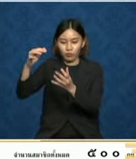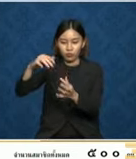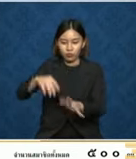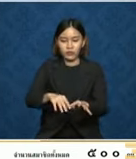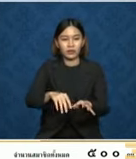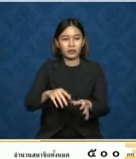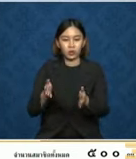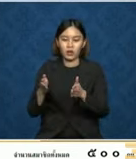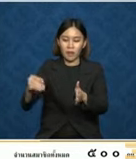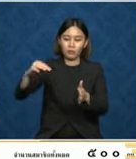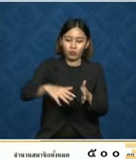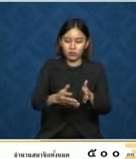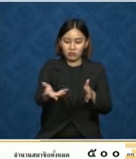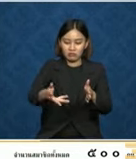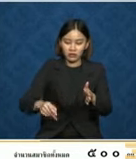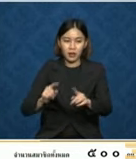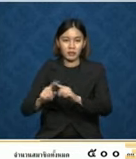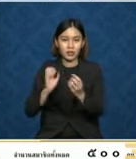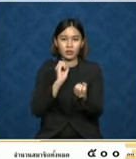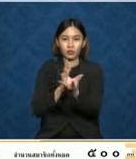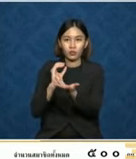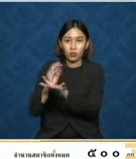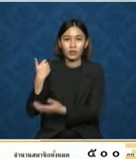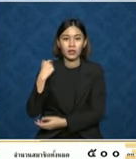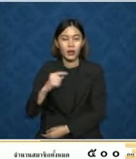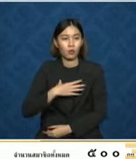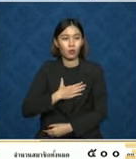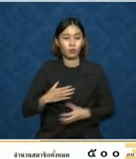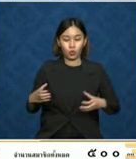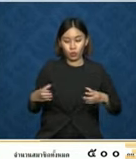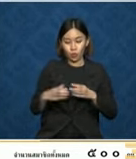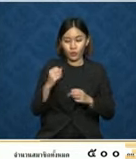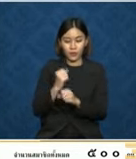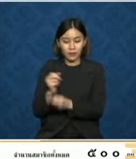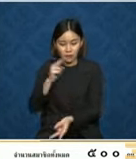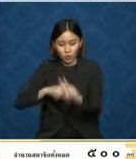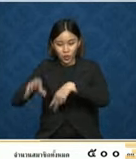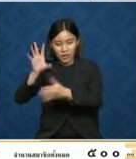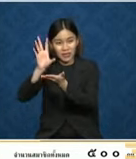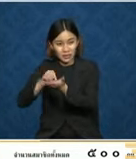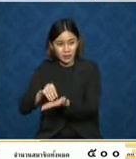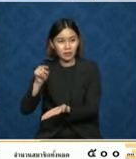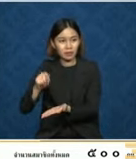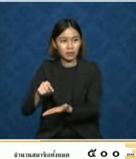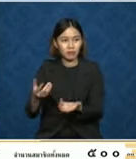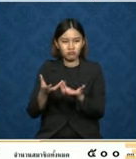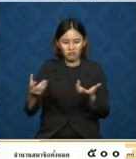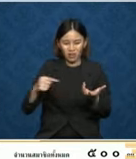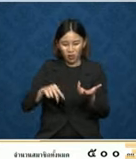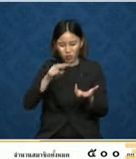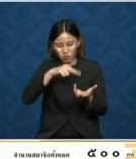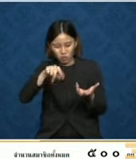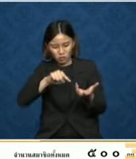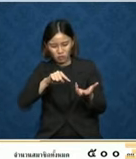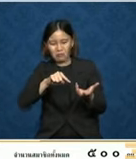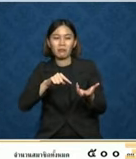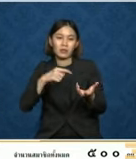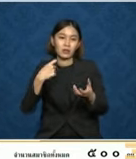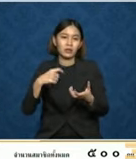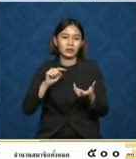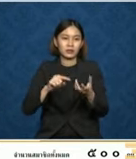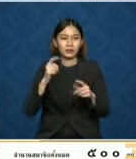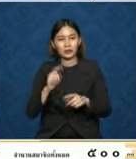งมีคำถามว่าระบบหรืออุปกรณ์เสียหายหรือไม่จากที่ผมกับคณะได้ไปสำรวจดูตัวถังนะครับวัสดุก็ยากแก่การผูกแต่ที่เกิดขึ้